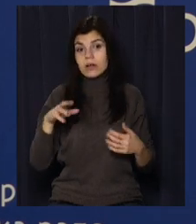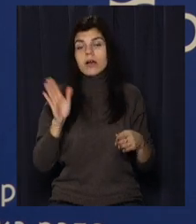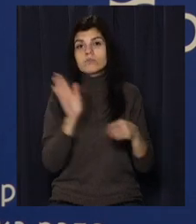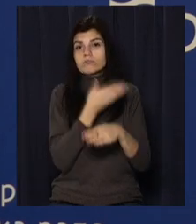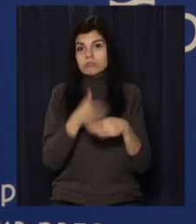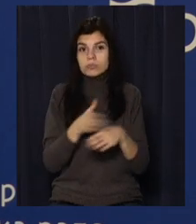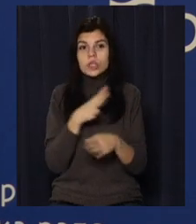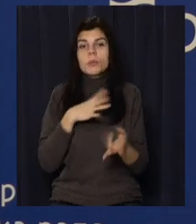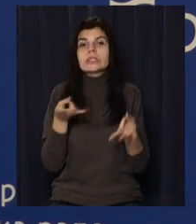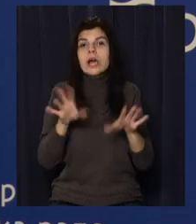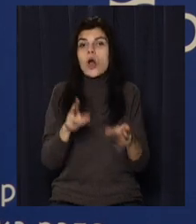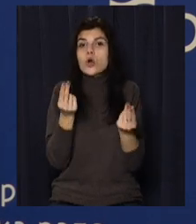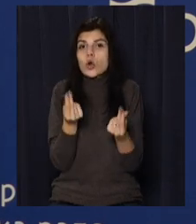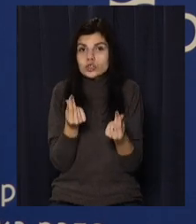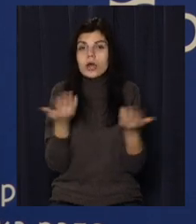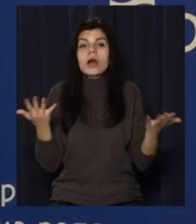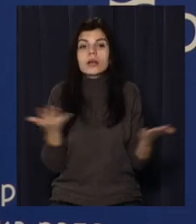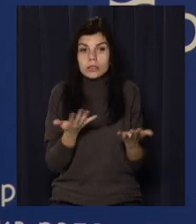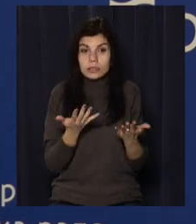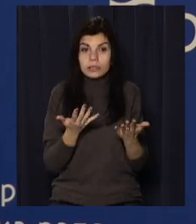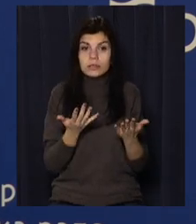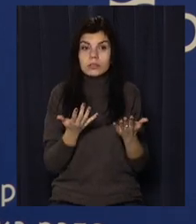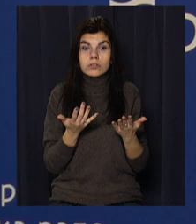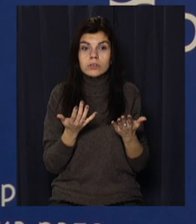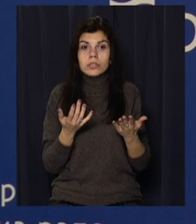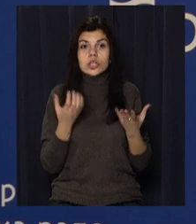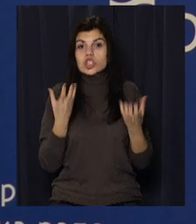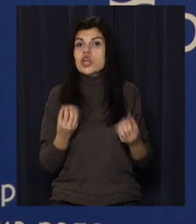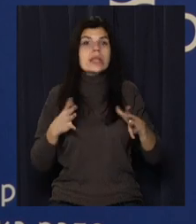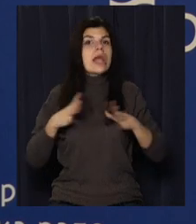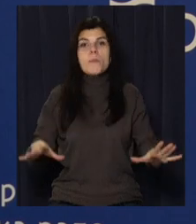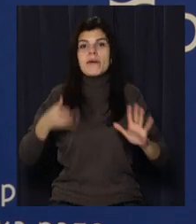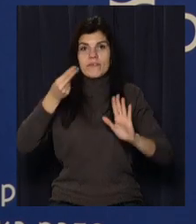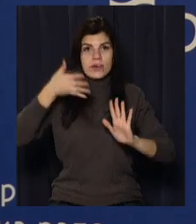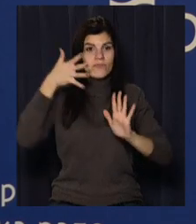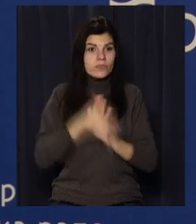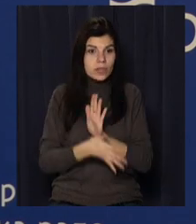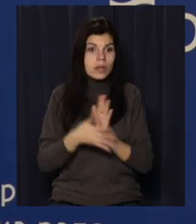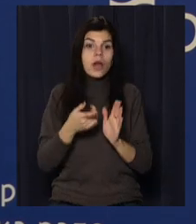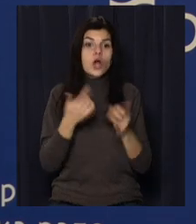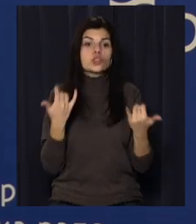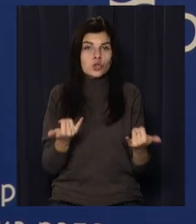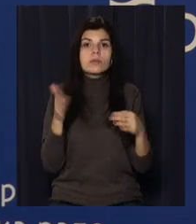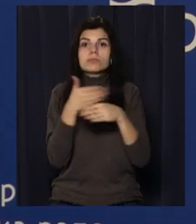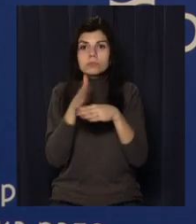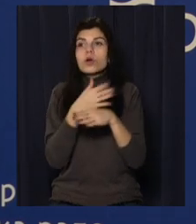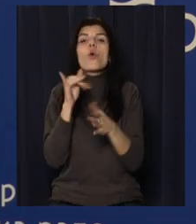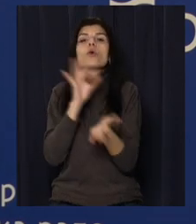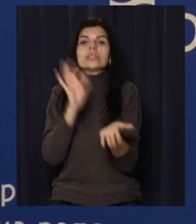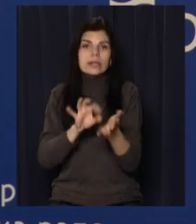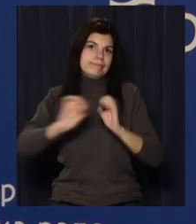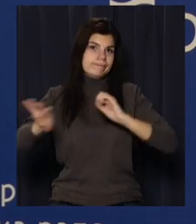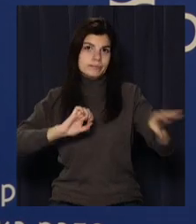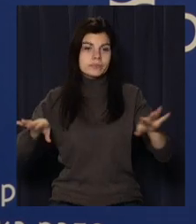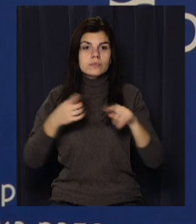які ще не були витрачені. Відповідно, сьогодні вони знайшли своє призначення. Ці залишки там спрямовуються там в